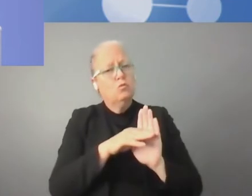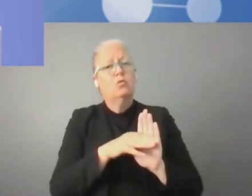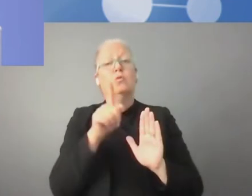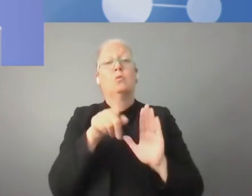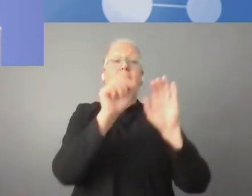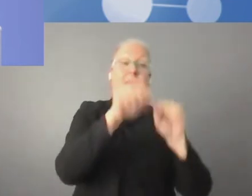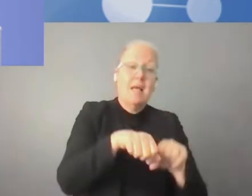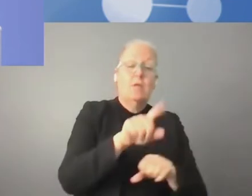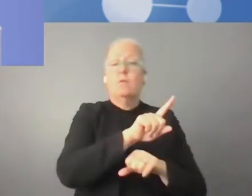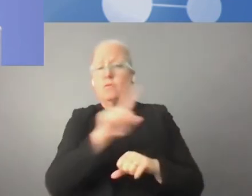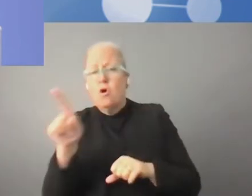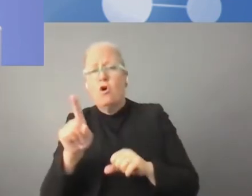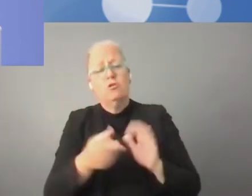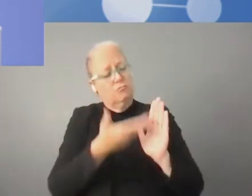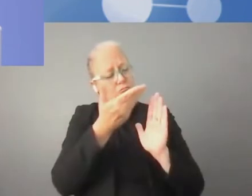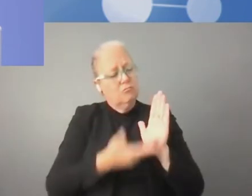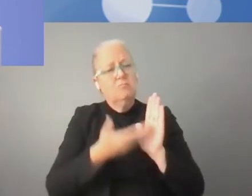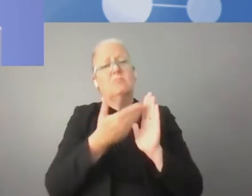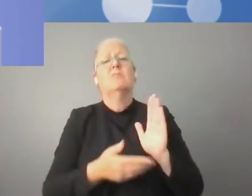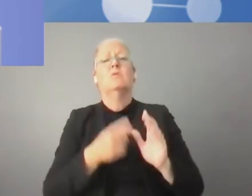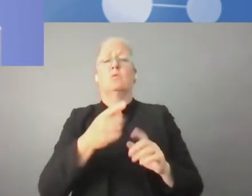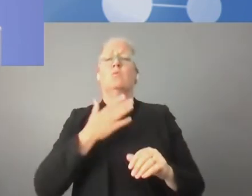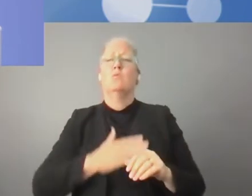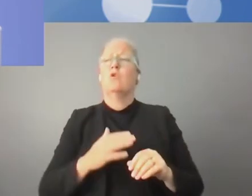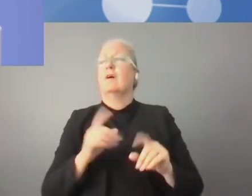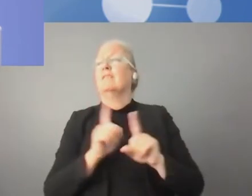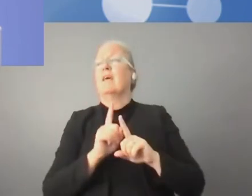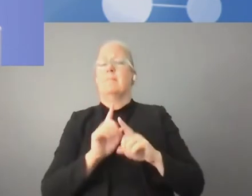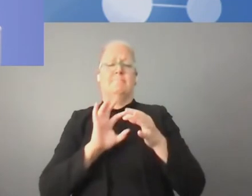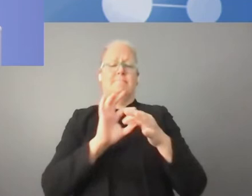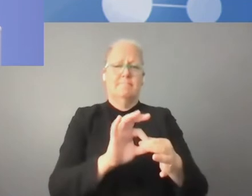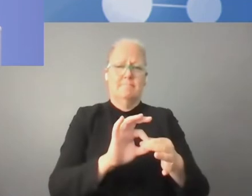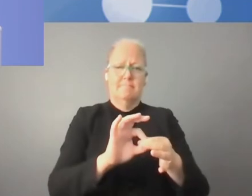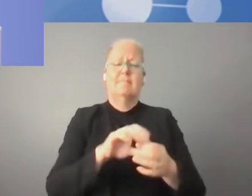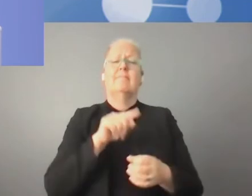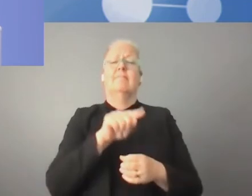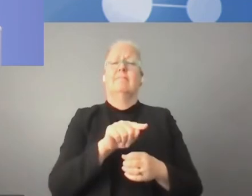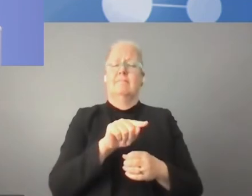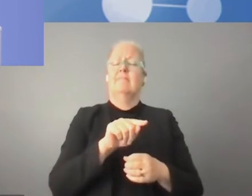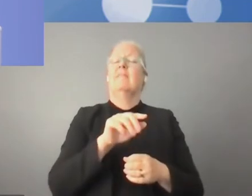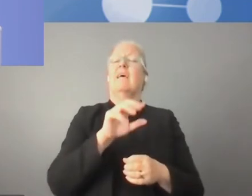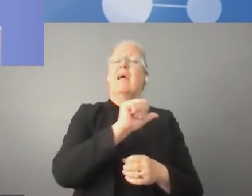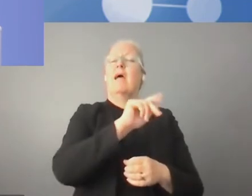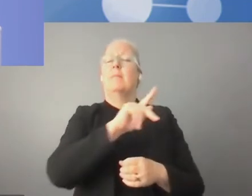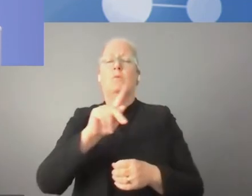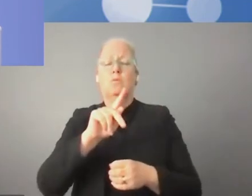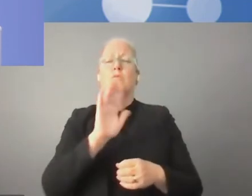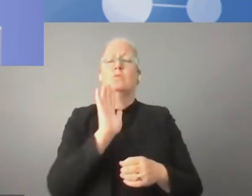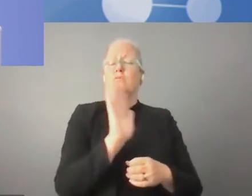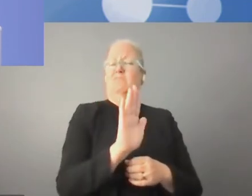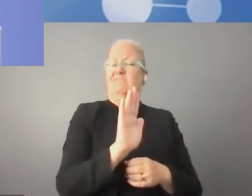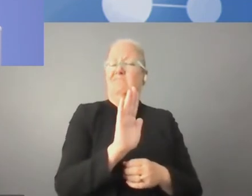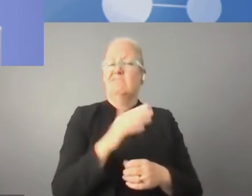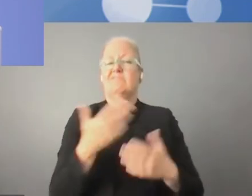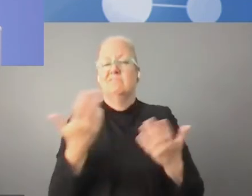从明年初开始，我们有希望这方面能够